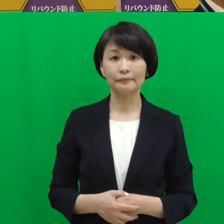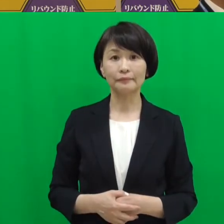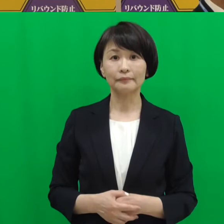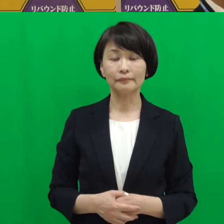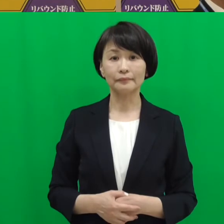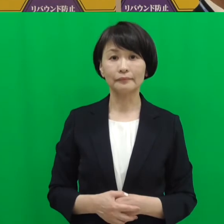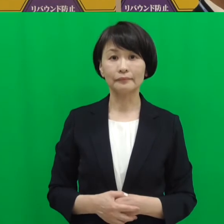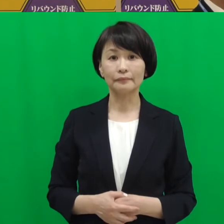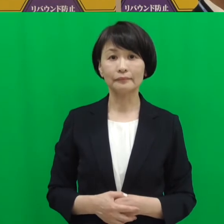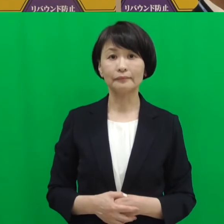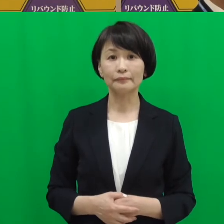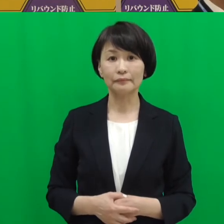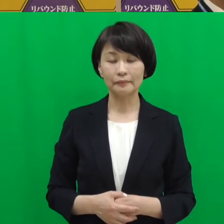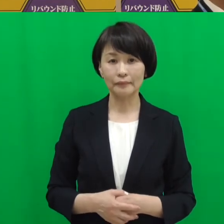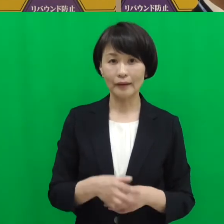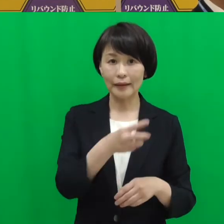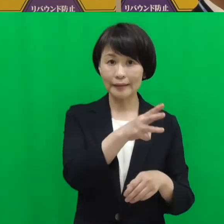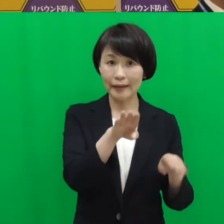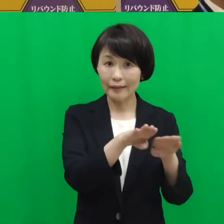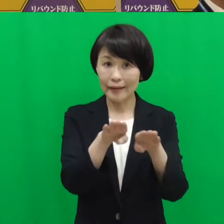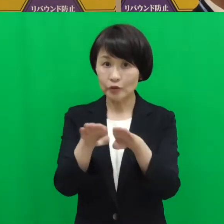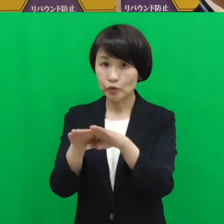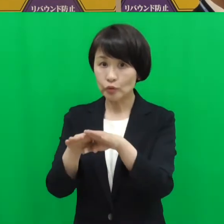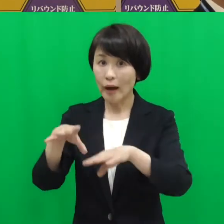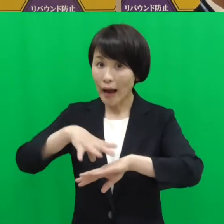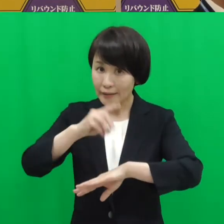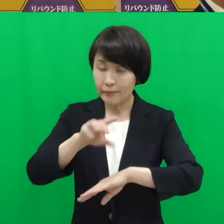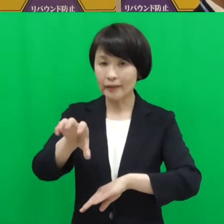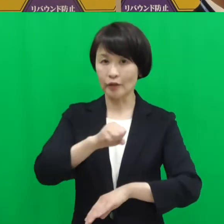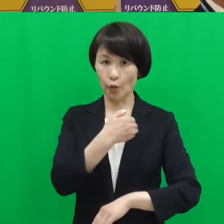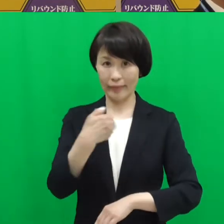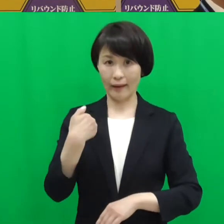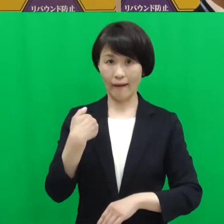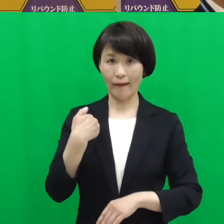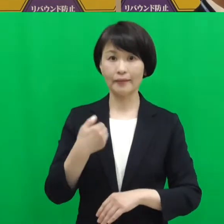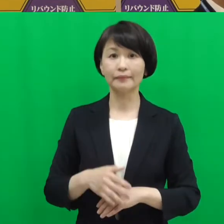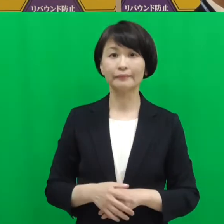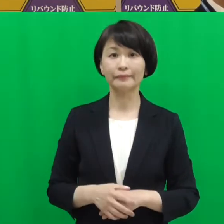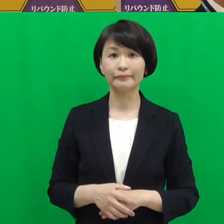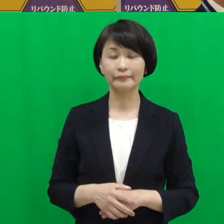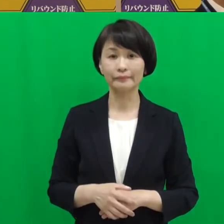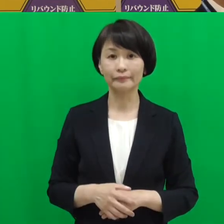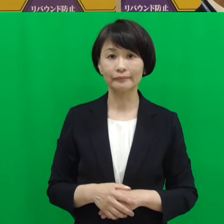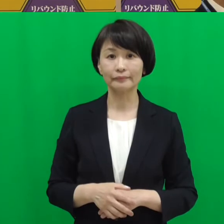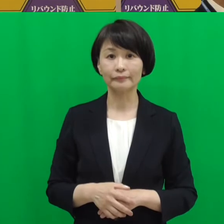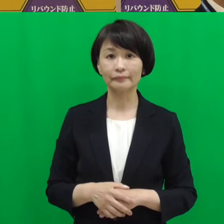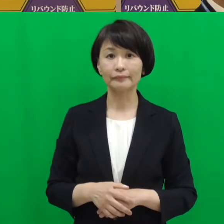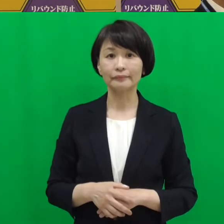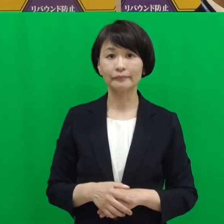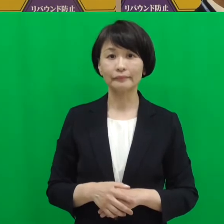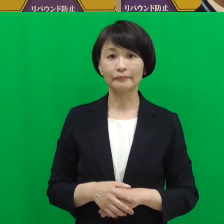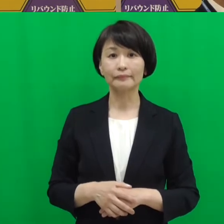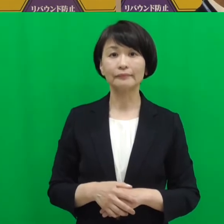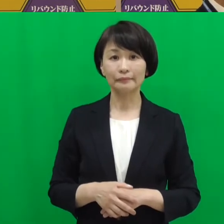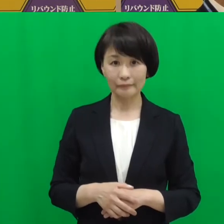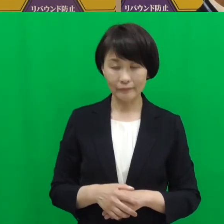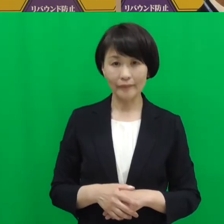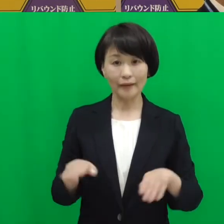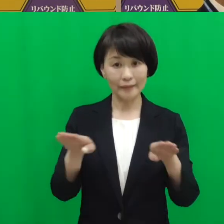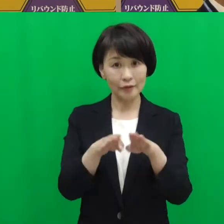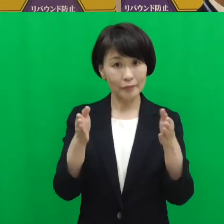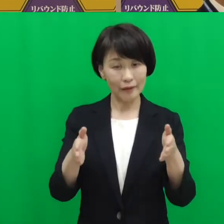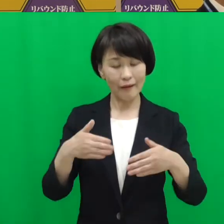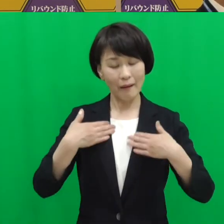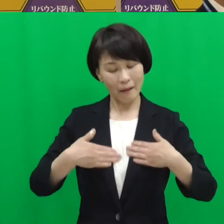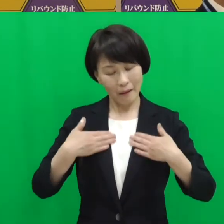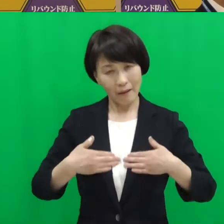ているんですけれども、3連休とか初めて取らせていただいて、すごいそれがすごく充実した休みだなと思い